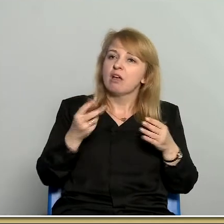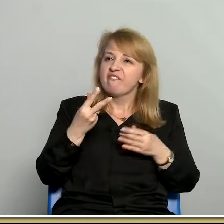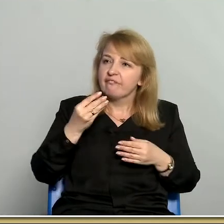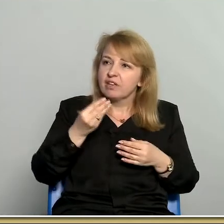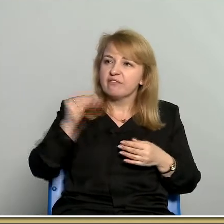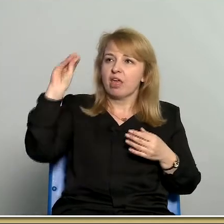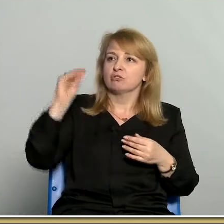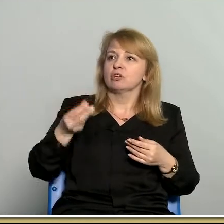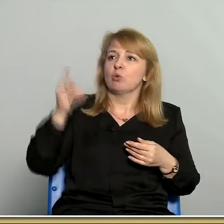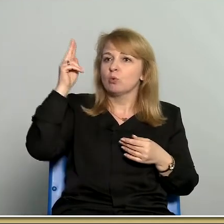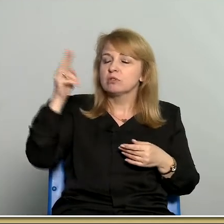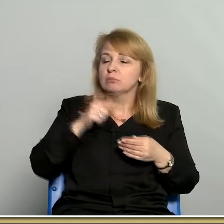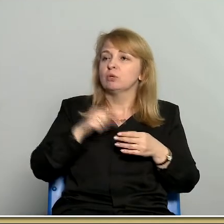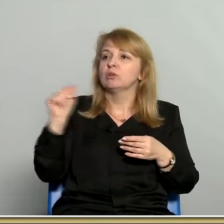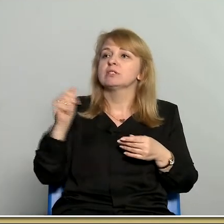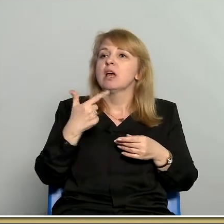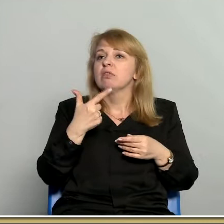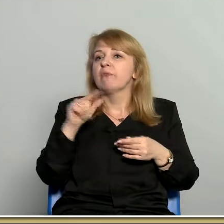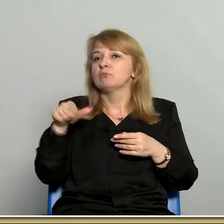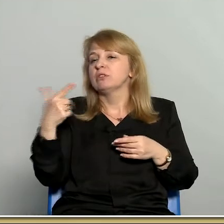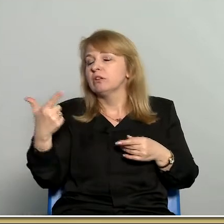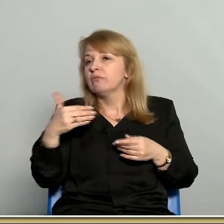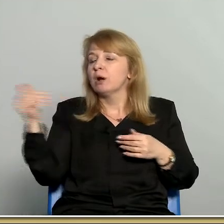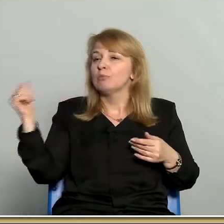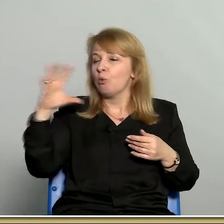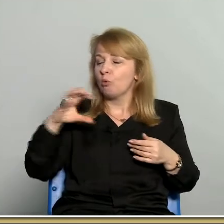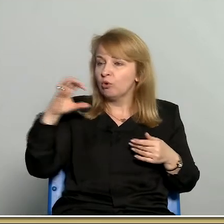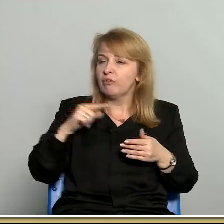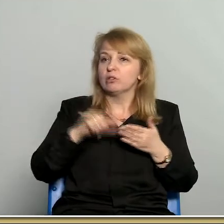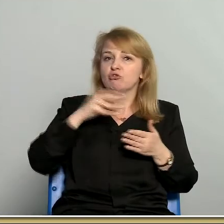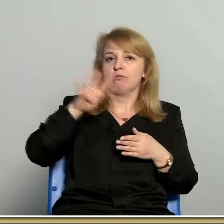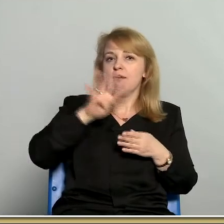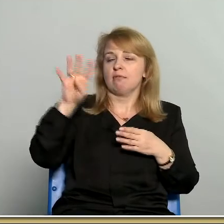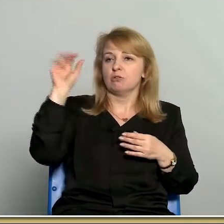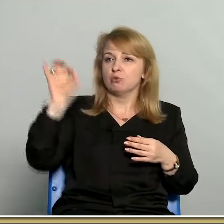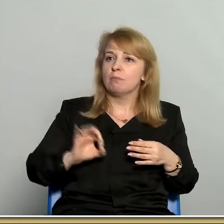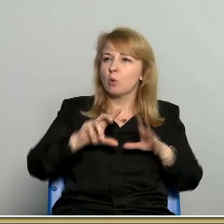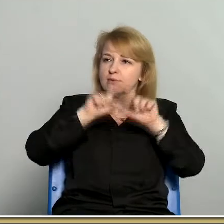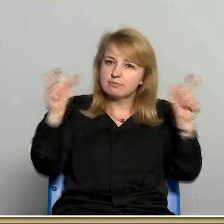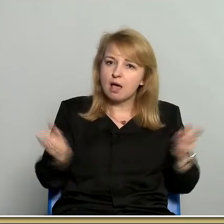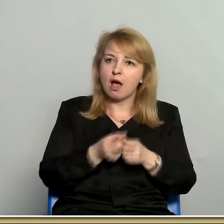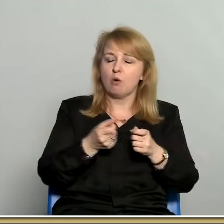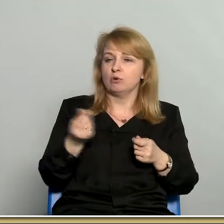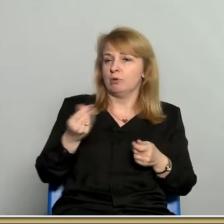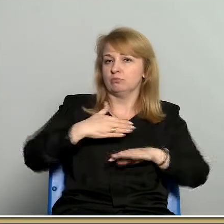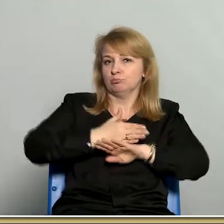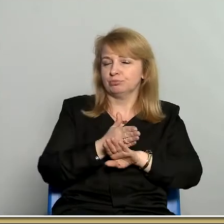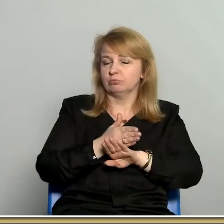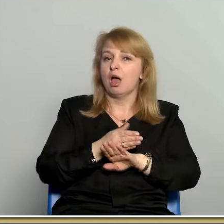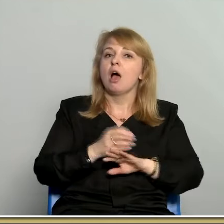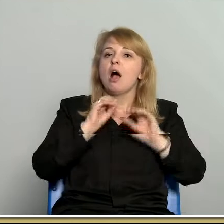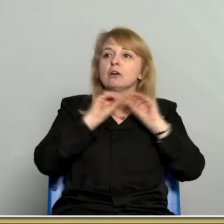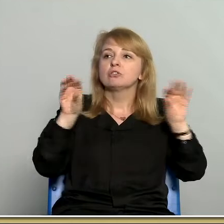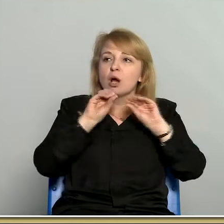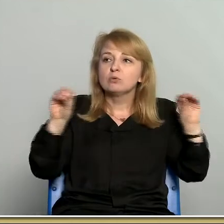edukacji przedszkolnej. Kwota 2,2 miliona euro, około 14% całości jej alokacji. Kształcenie i